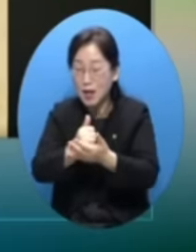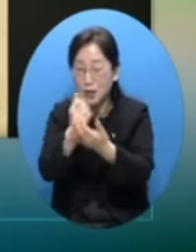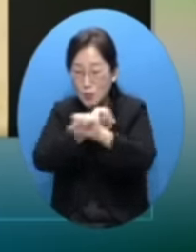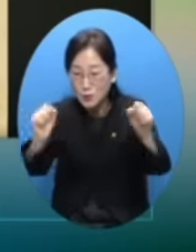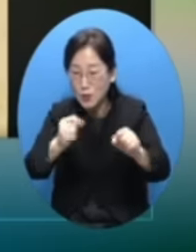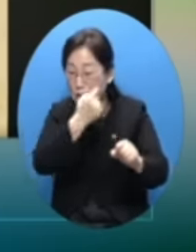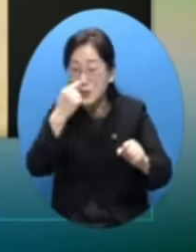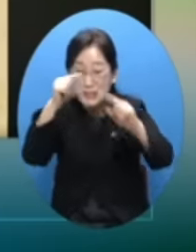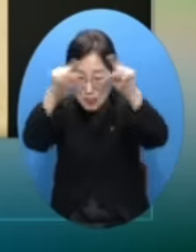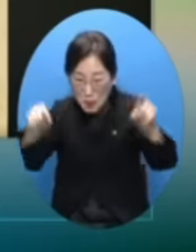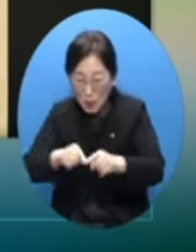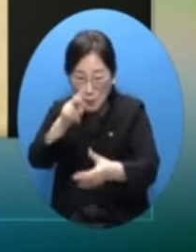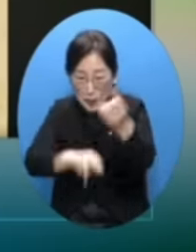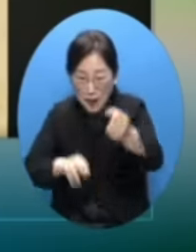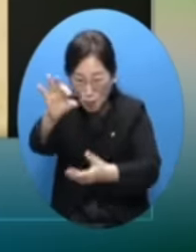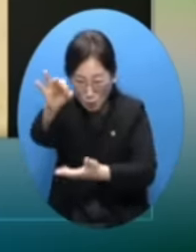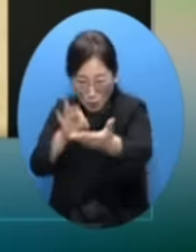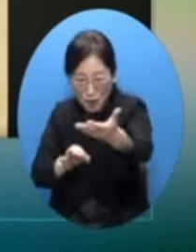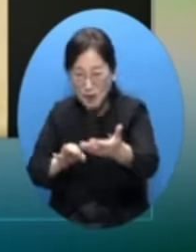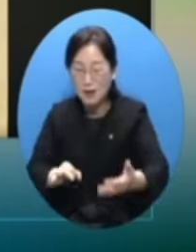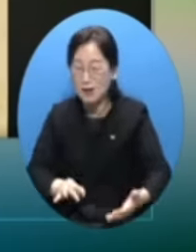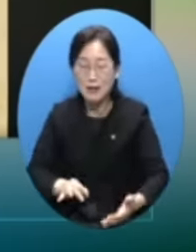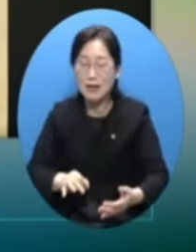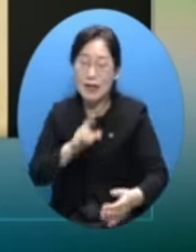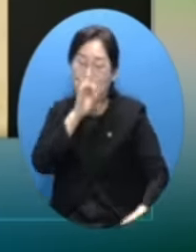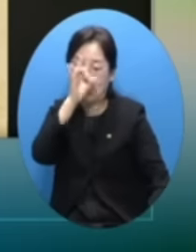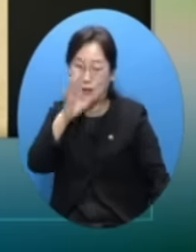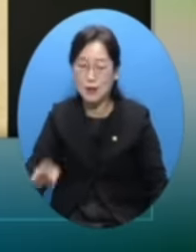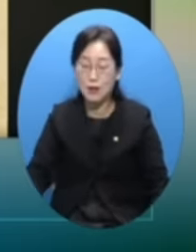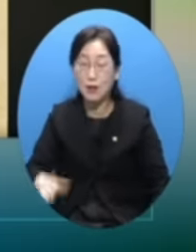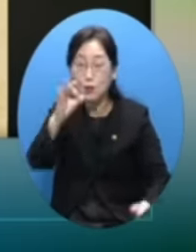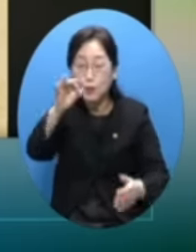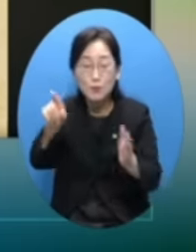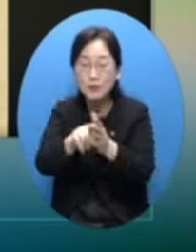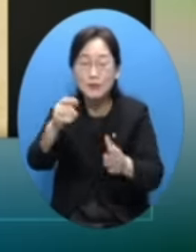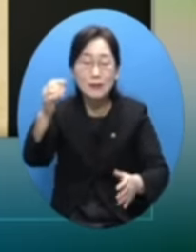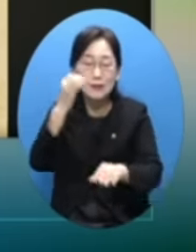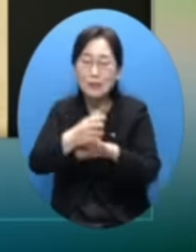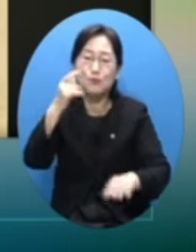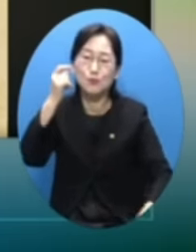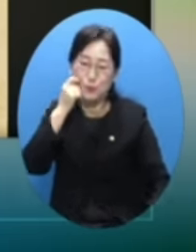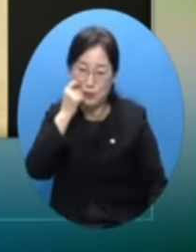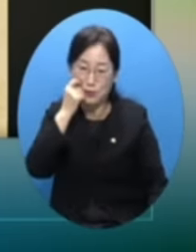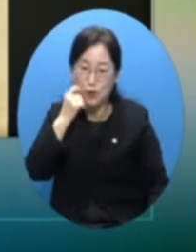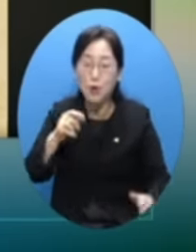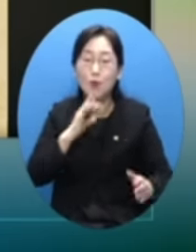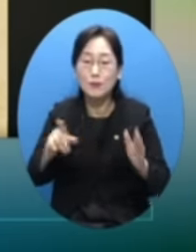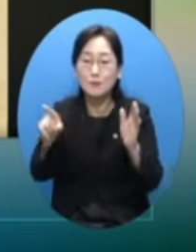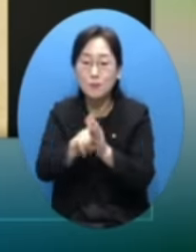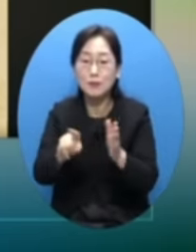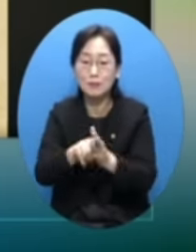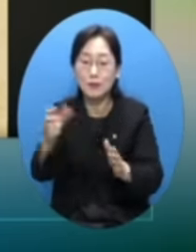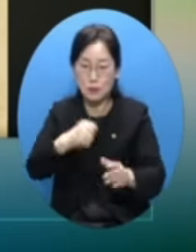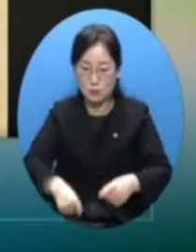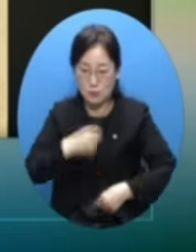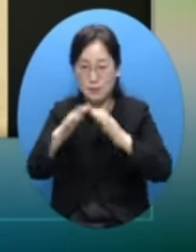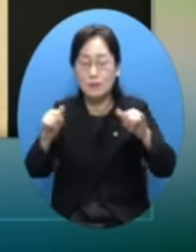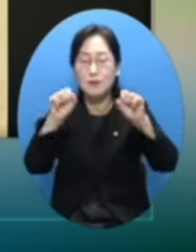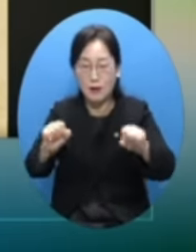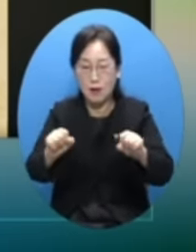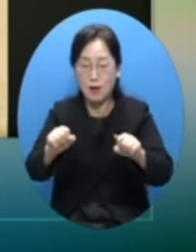것이다. 돈으로 믿음을 살 수 있는 것이 아니다. 오직 의인은 믿음으로 말미암아 나라는 주목을 쪼목 써서 95개조 항목